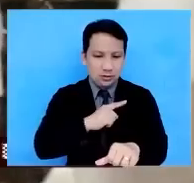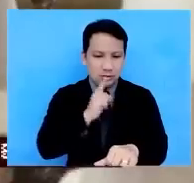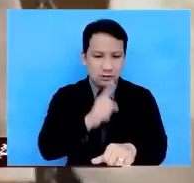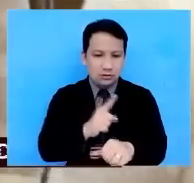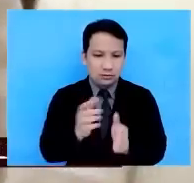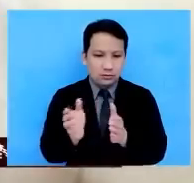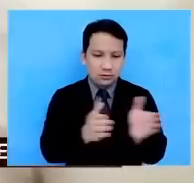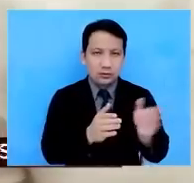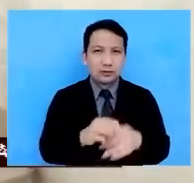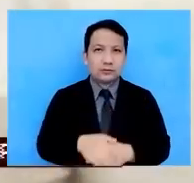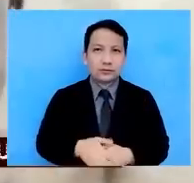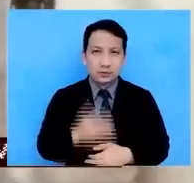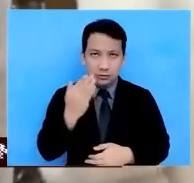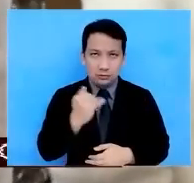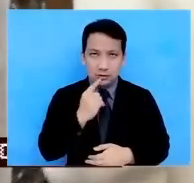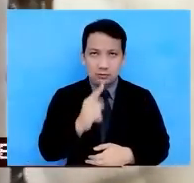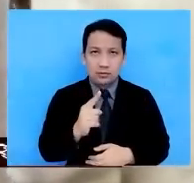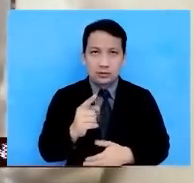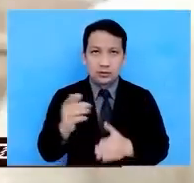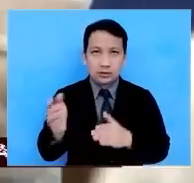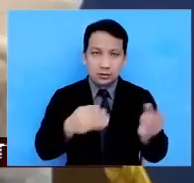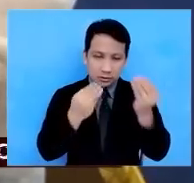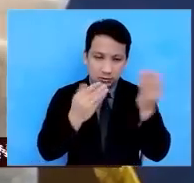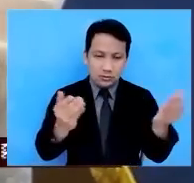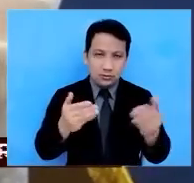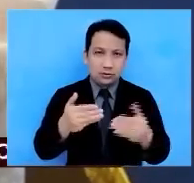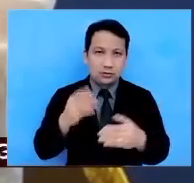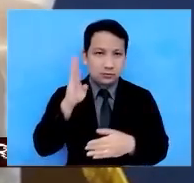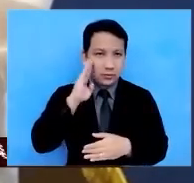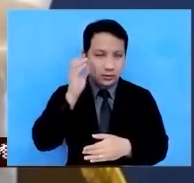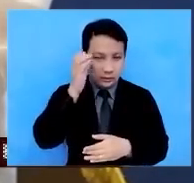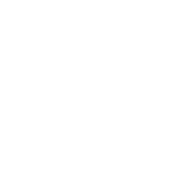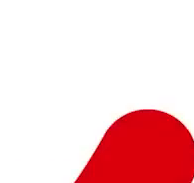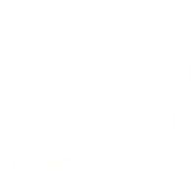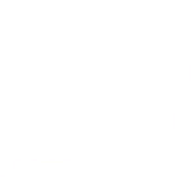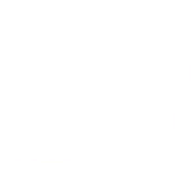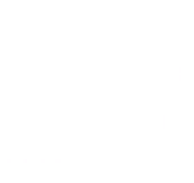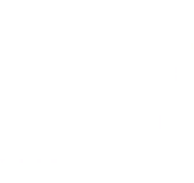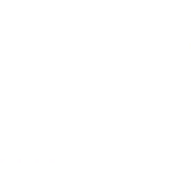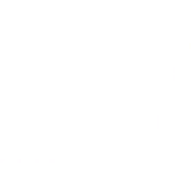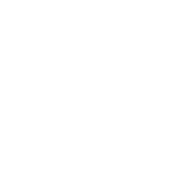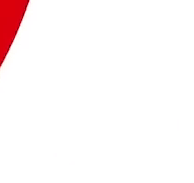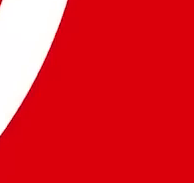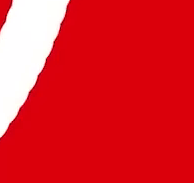partnership. Nagbabalita mula sa Frontline, Bryan Castillo, News 5.